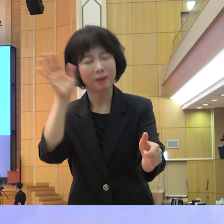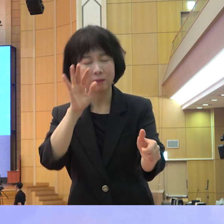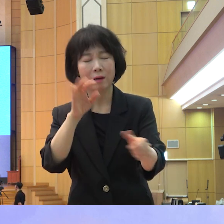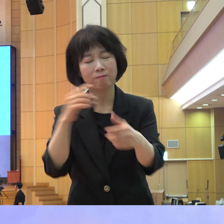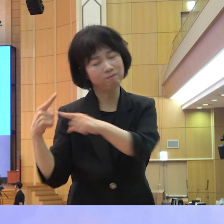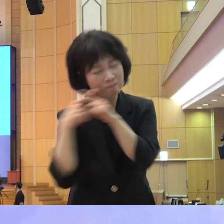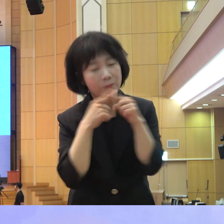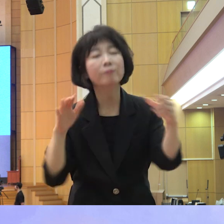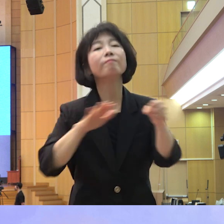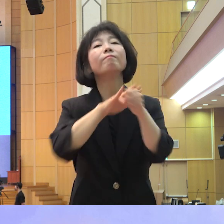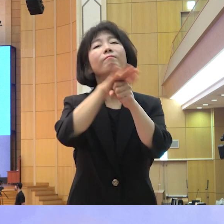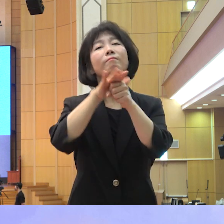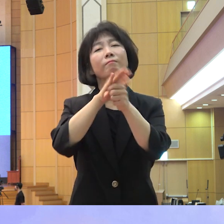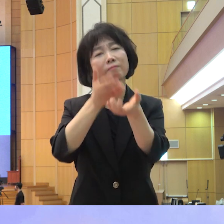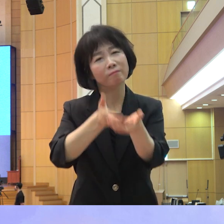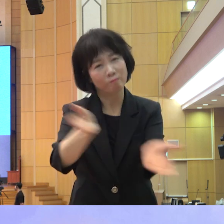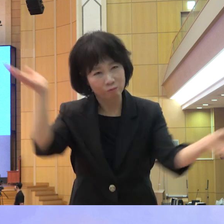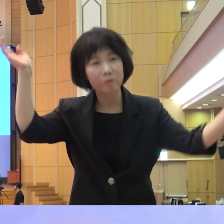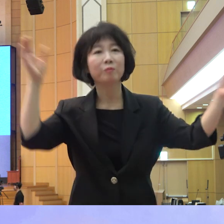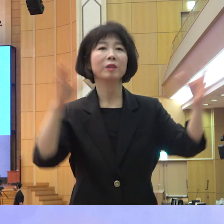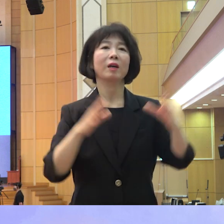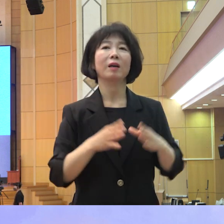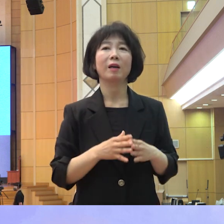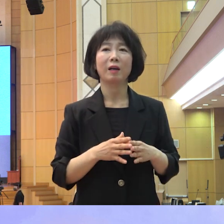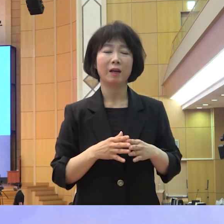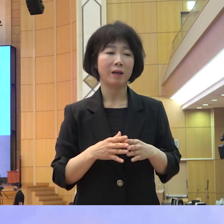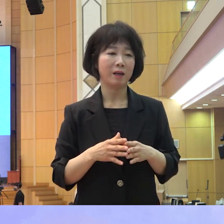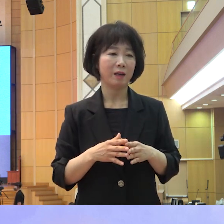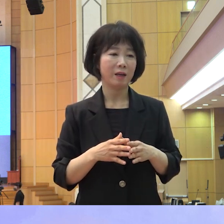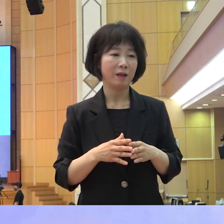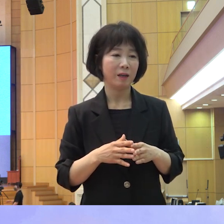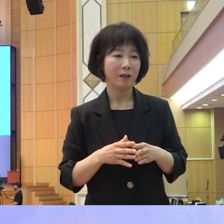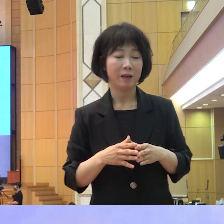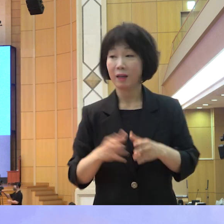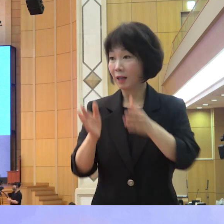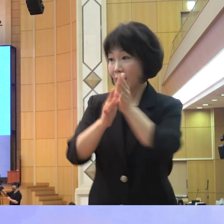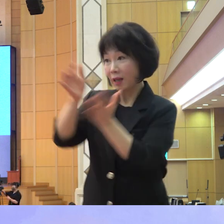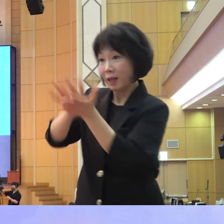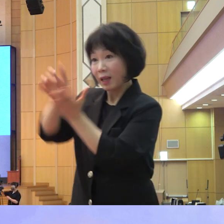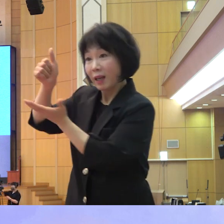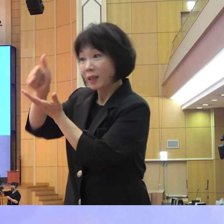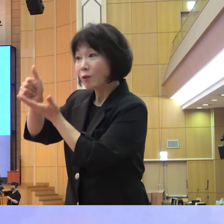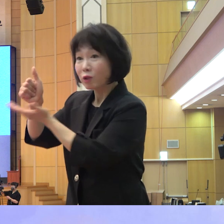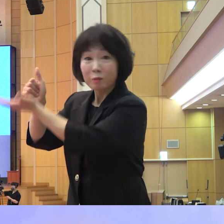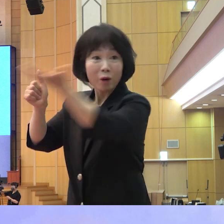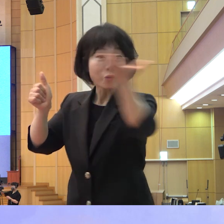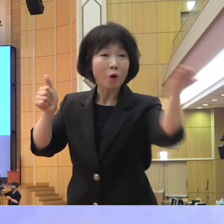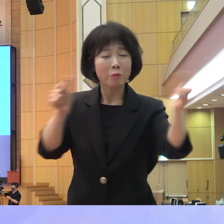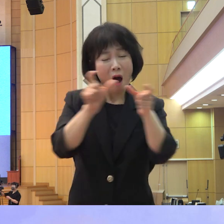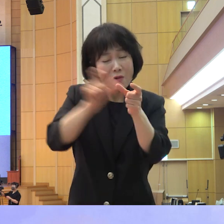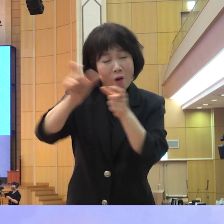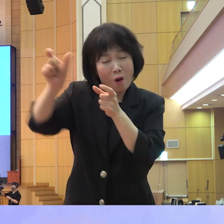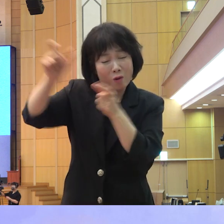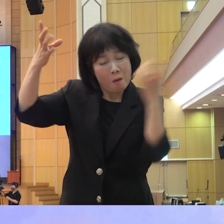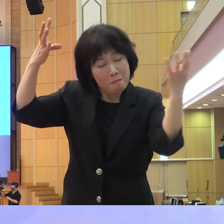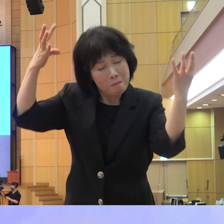사랑하고요. 그리고 무엇보다도 예수님은 여러분을 너무나도 많이